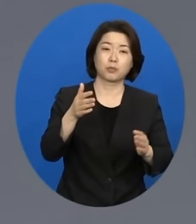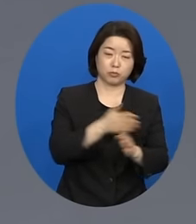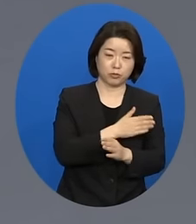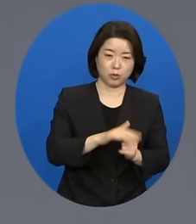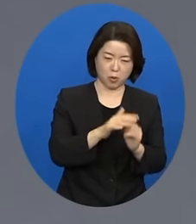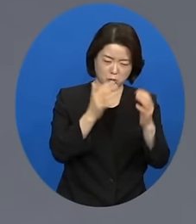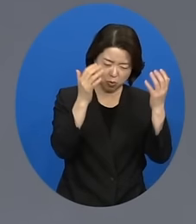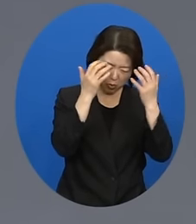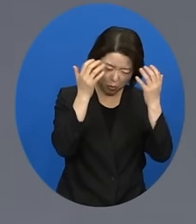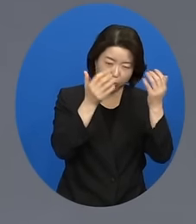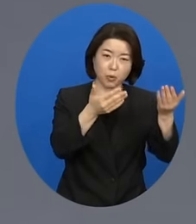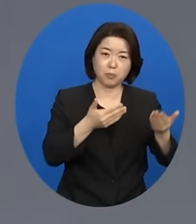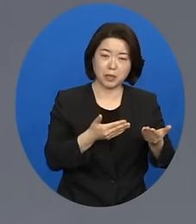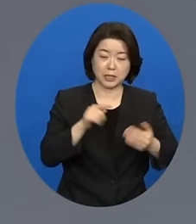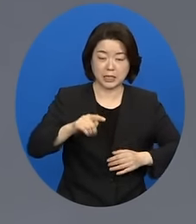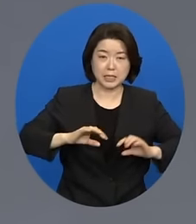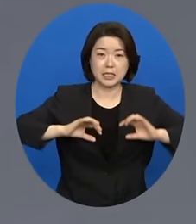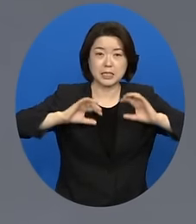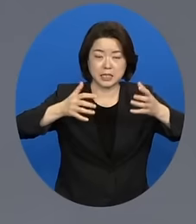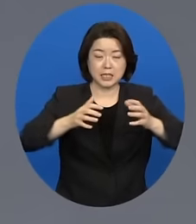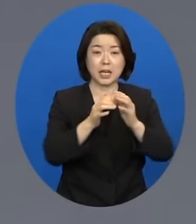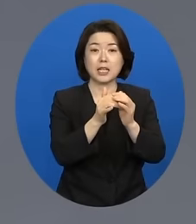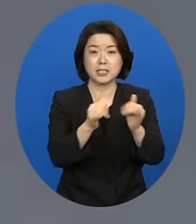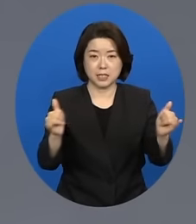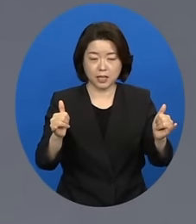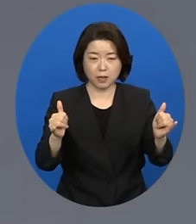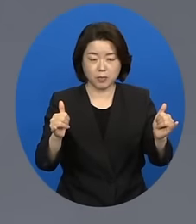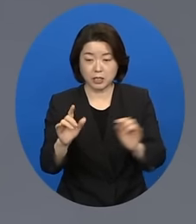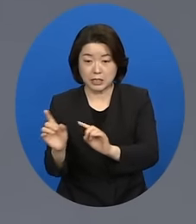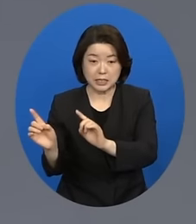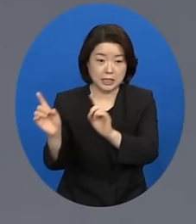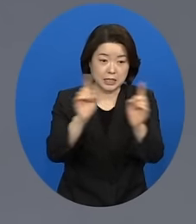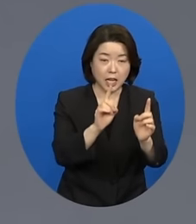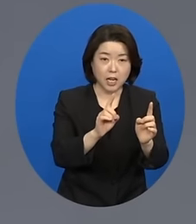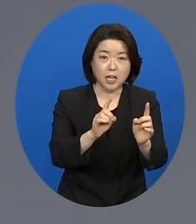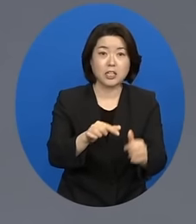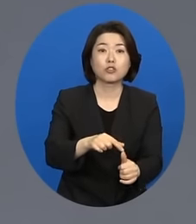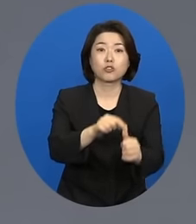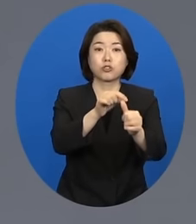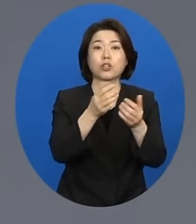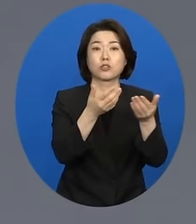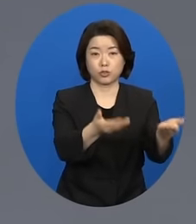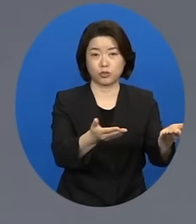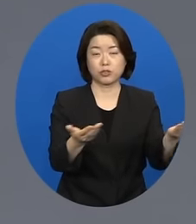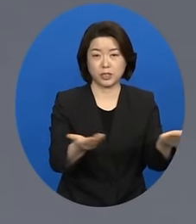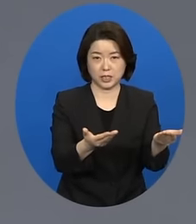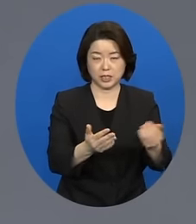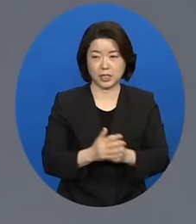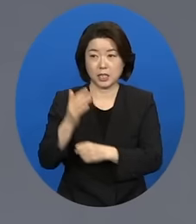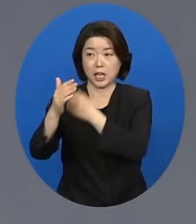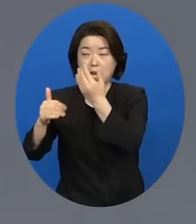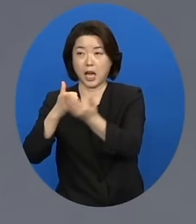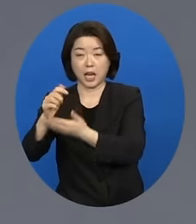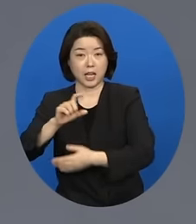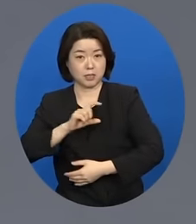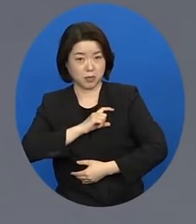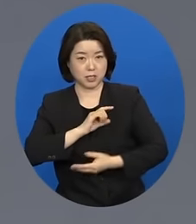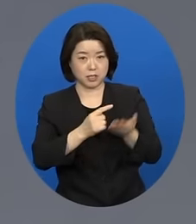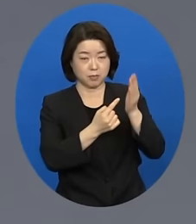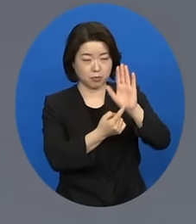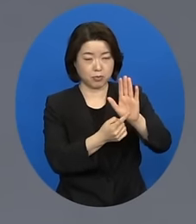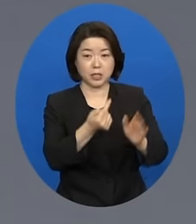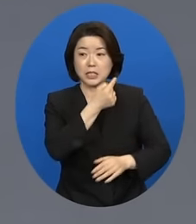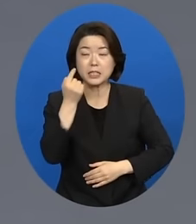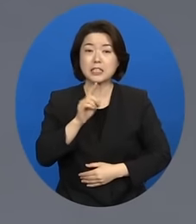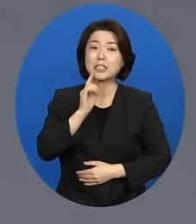고통을 받을 이 세상의 사람들을 살리는 일에 그리고 그로 말미암아 하나님의 이름을